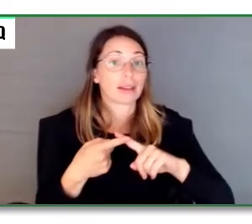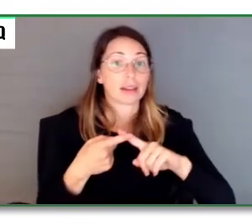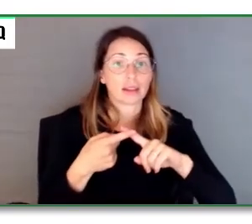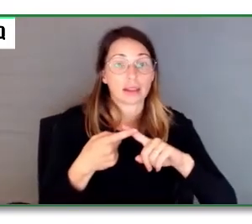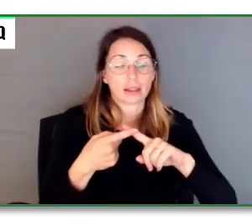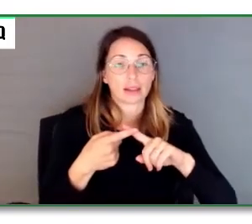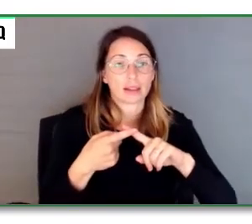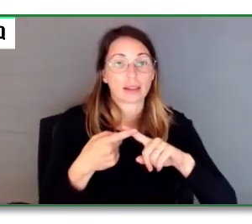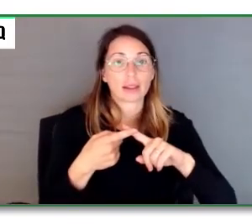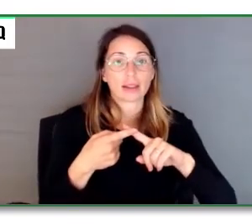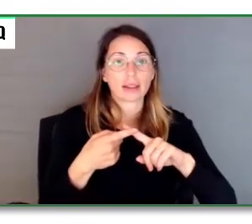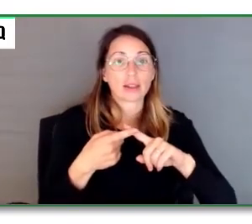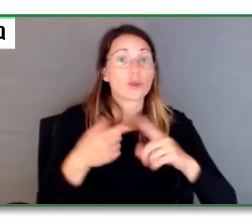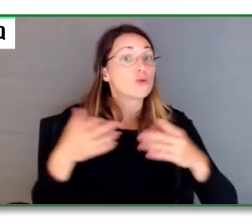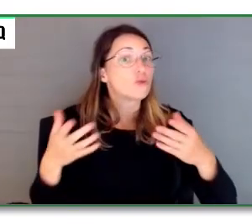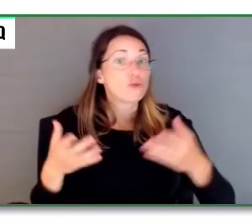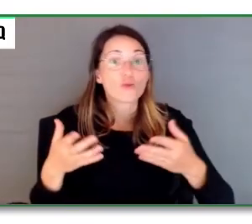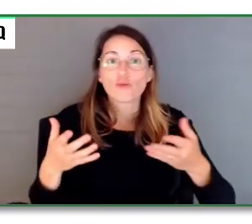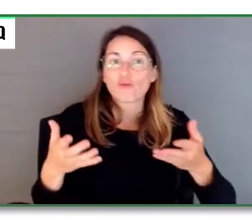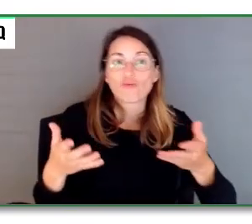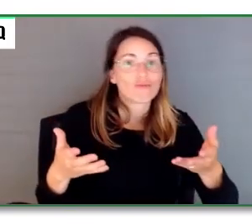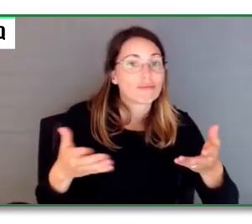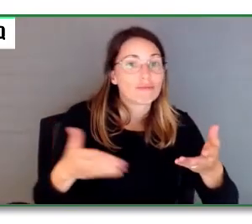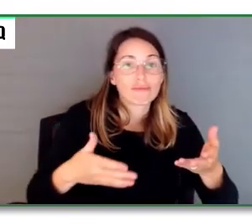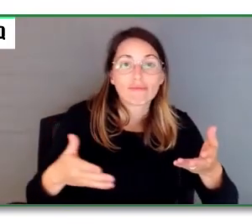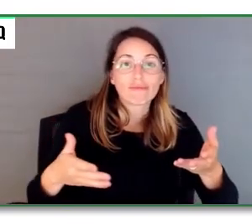qui donc